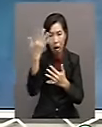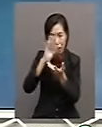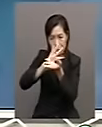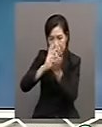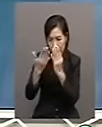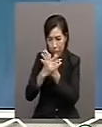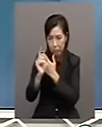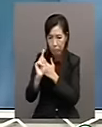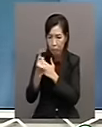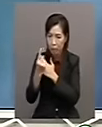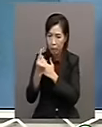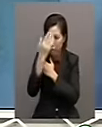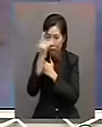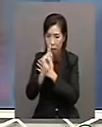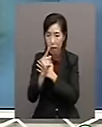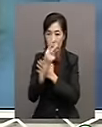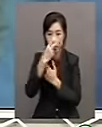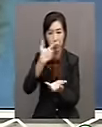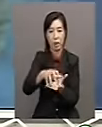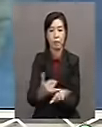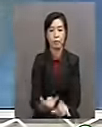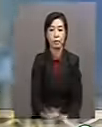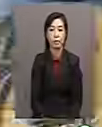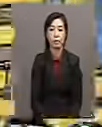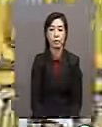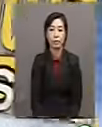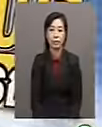เกิดจากสาเหตุอะไรไปฟังคำตอบกันครับ